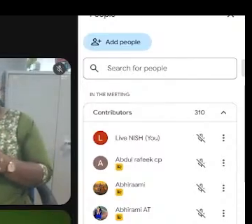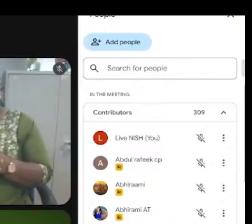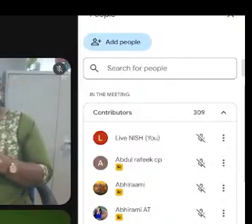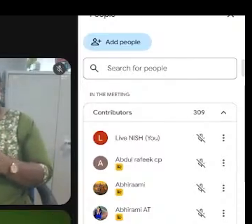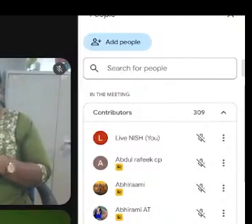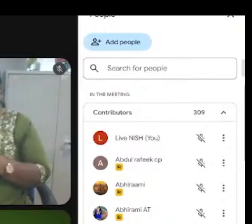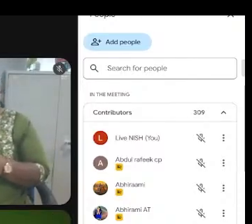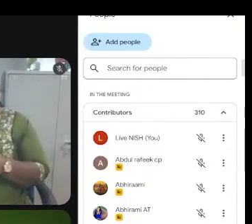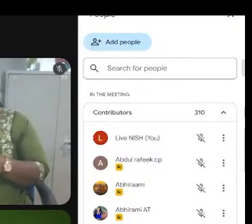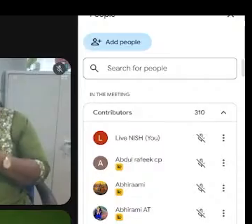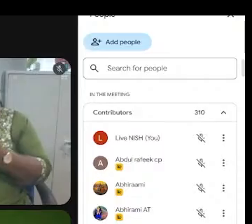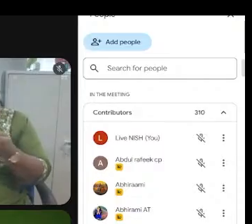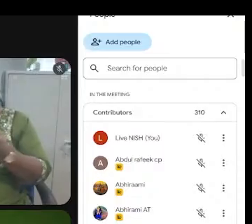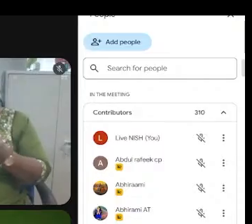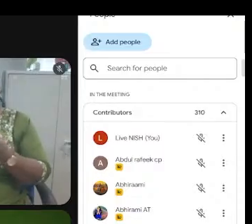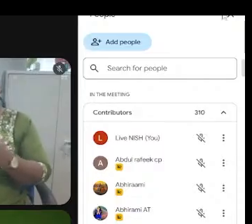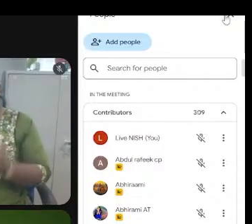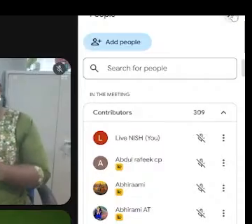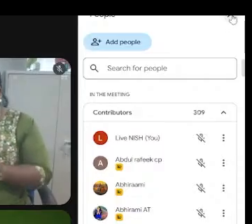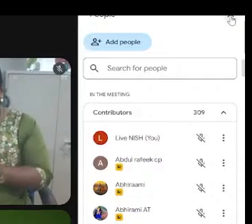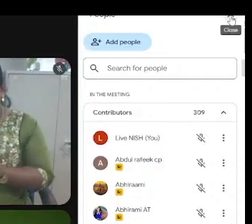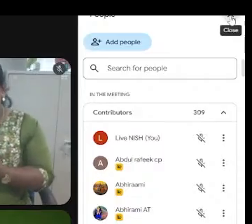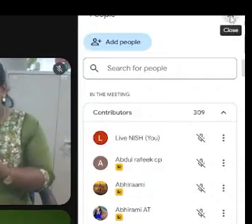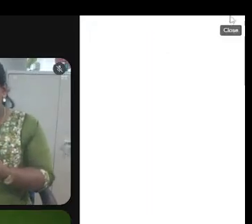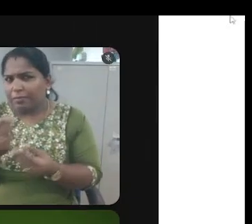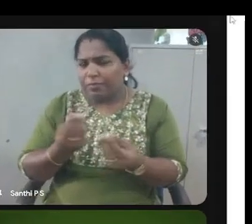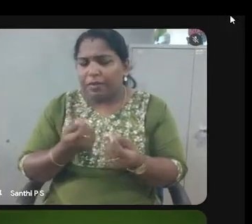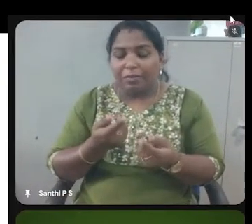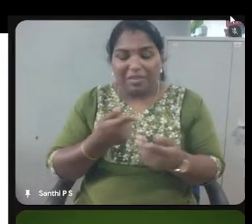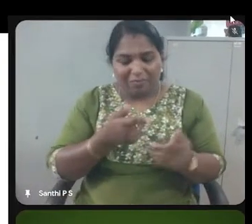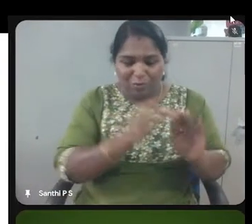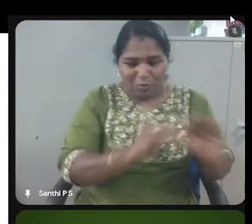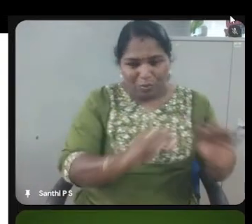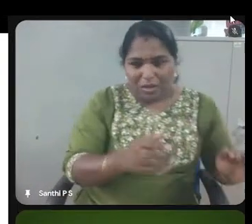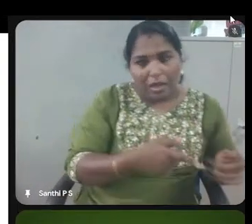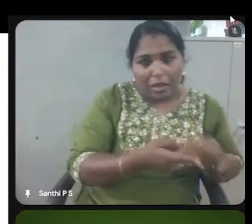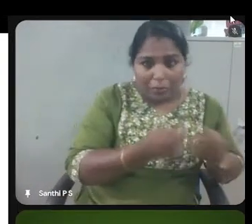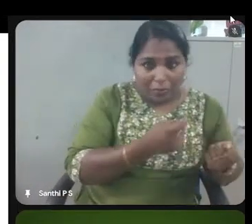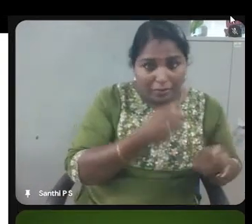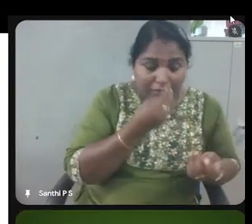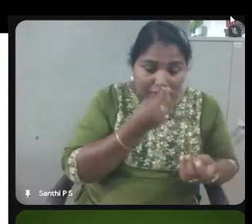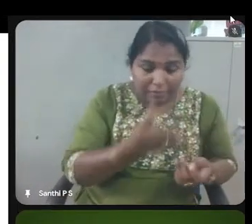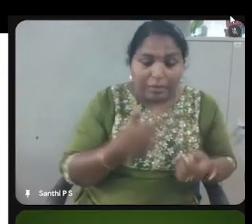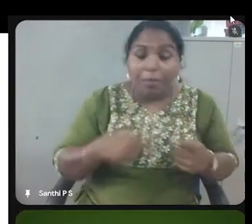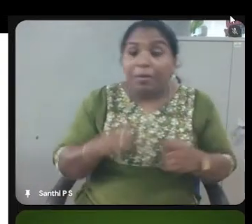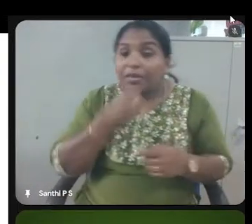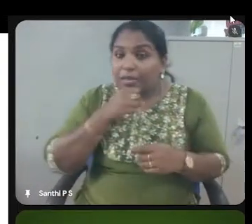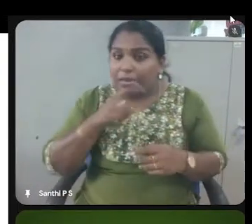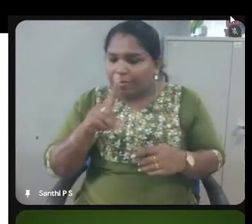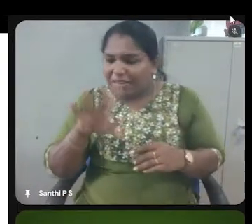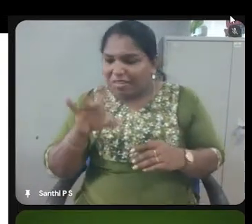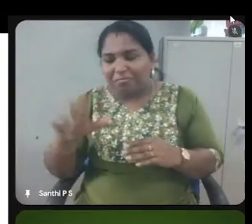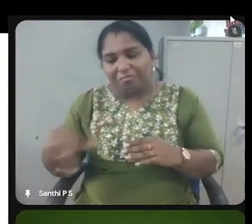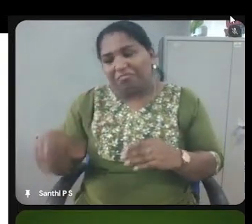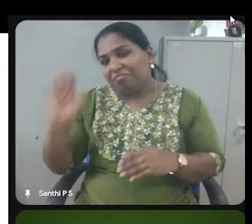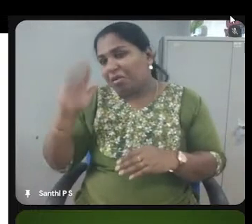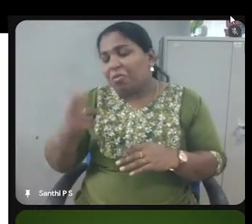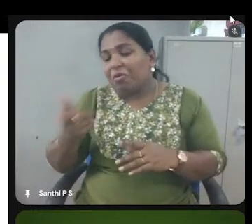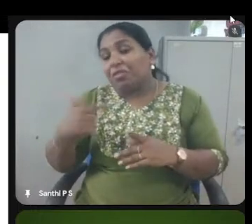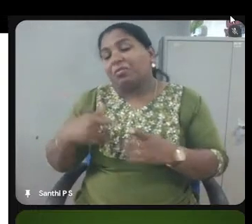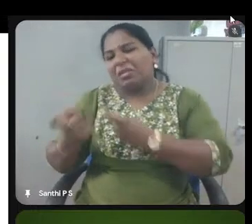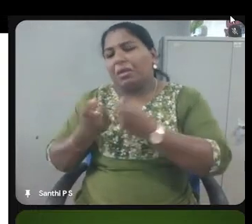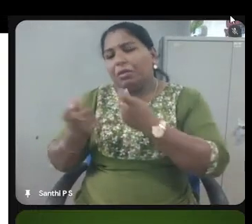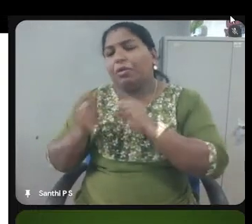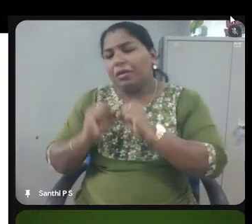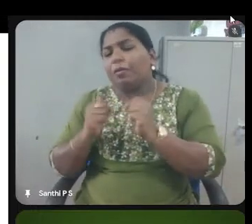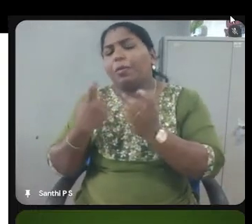വലിയ കുട്ടികളിലെ ചെറിയ കുട്ടികൾ കൺട്രോൾ ചെയ്യുന്ന പോലെ അത്ര എളുപ്പമായിരിക്കില്ല. പക്ഷെ റെസ്ട്രിക്ഷൻസ് വെക്കേണ്ടത് വളരെ അത്യാവശ്യമായിട്ടുള്ള കാര്യമാണ്.